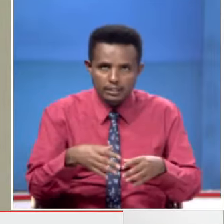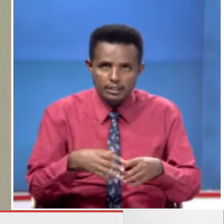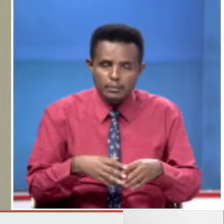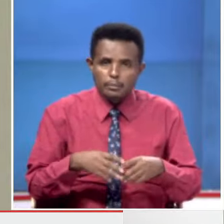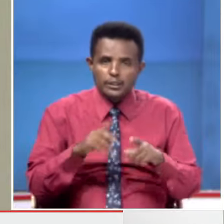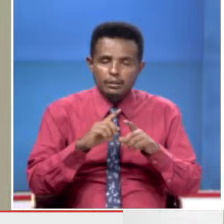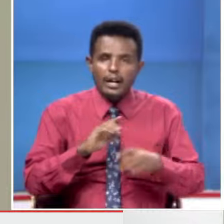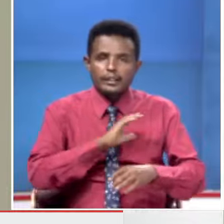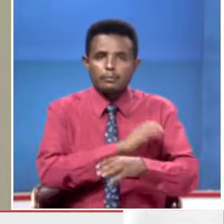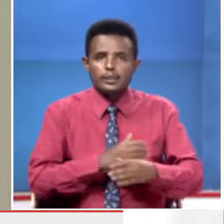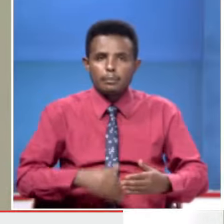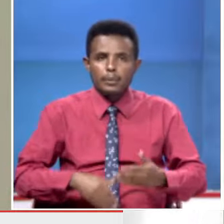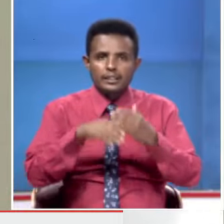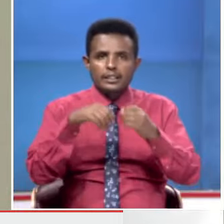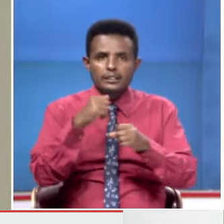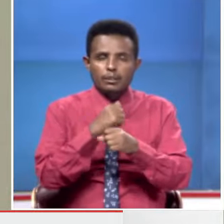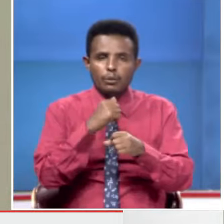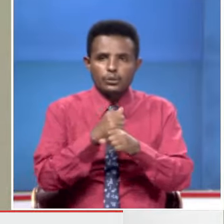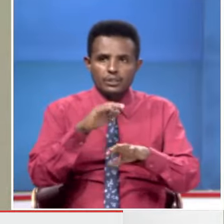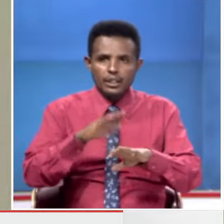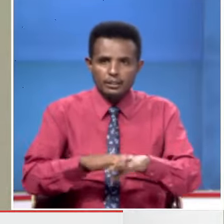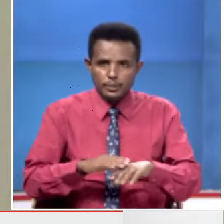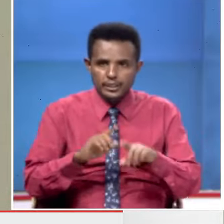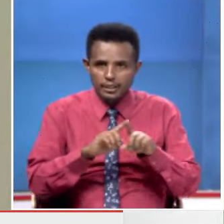አቅም ግንባታ ስራዎችም የሚያግዝ በመሆኑ